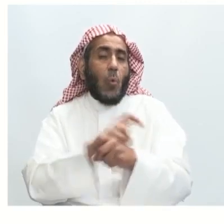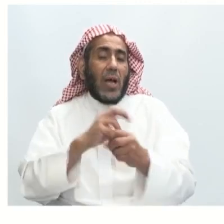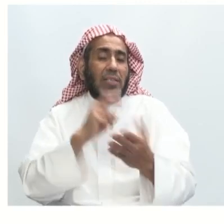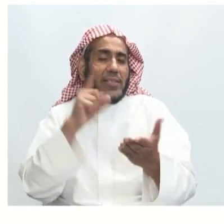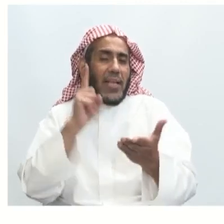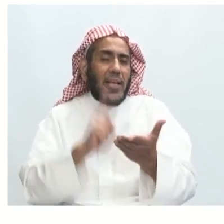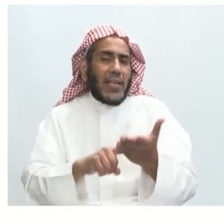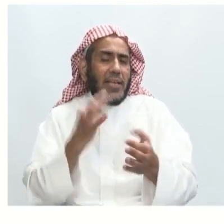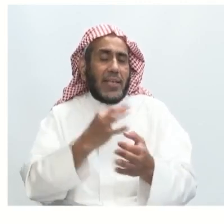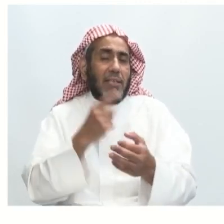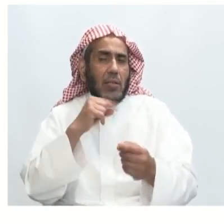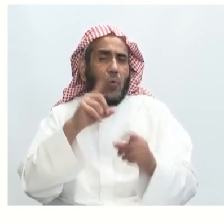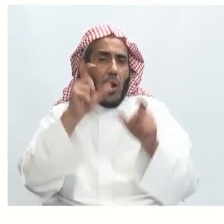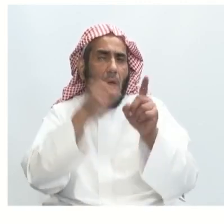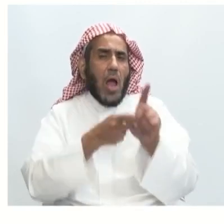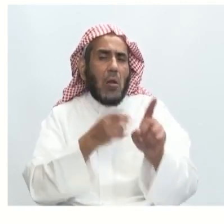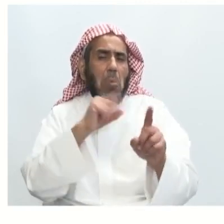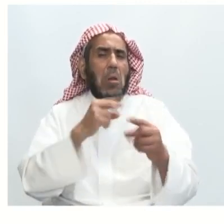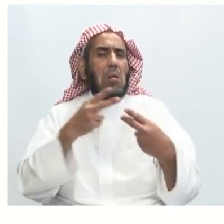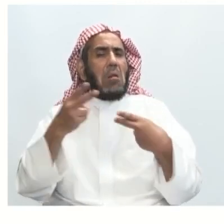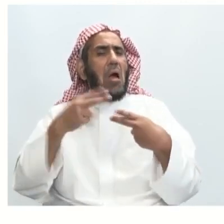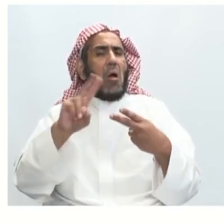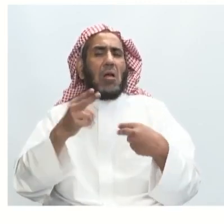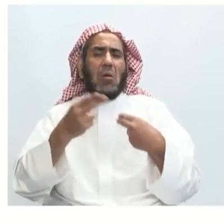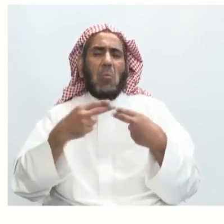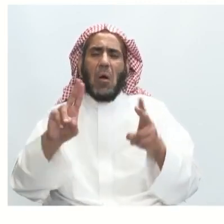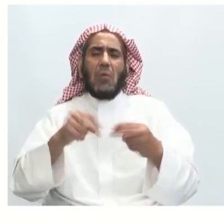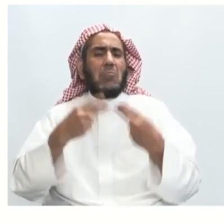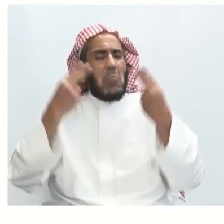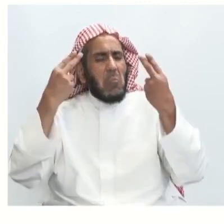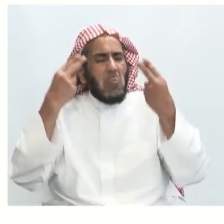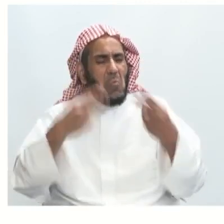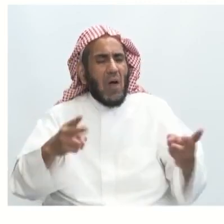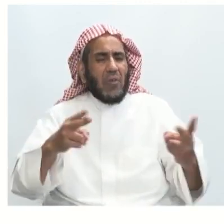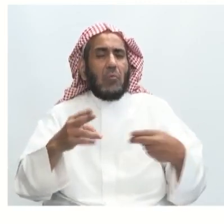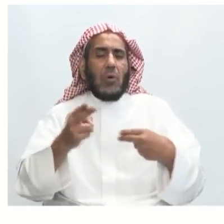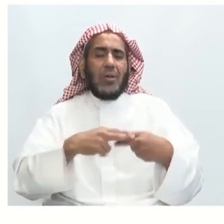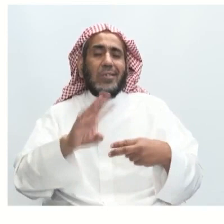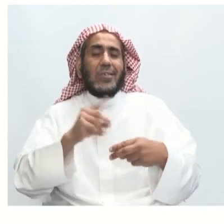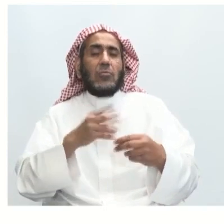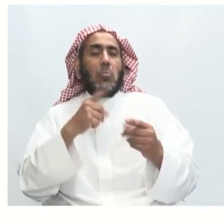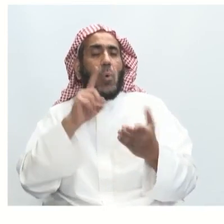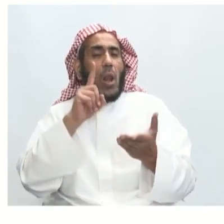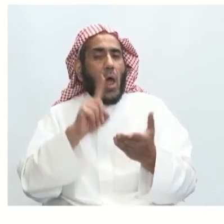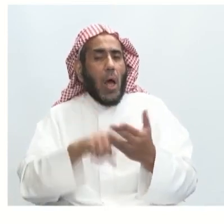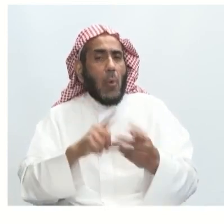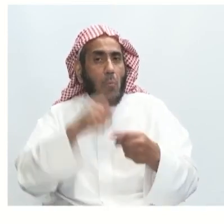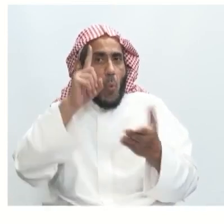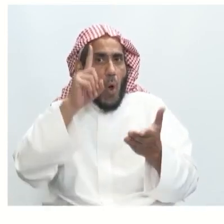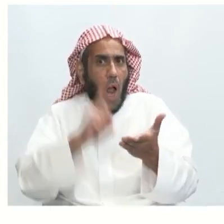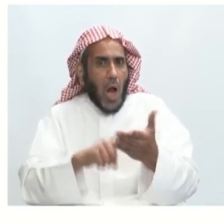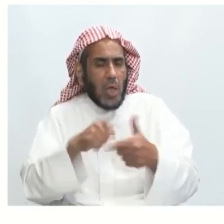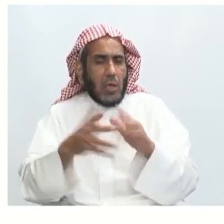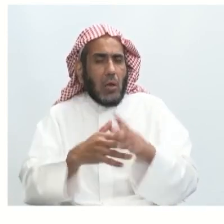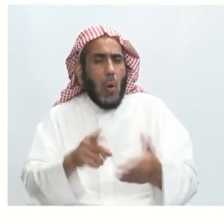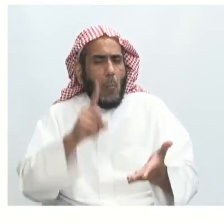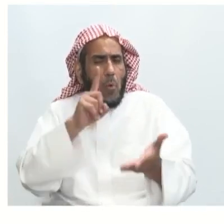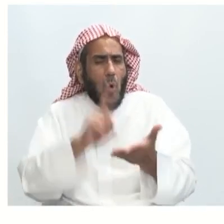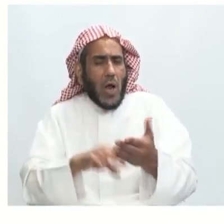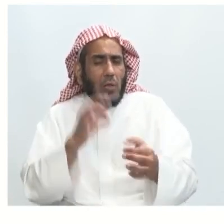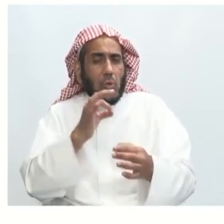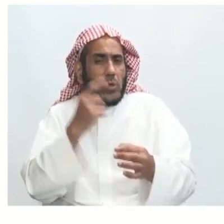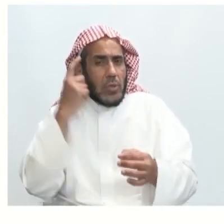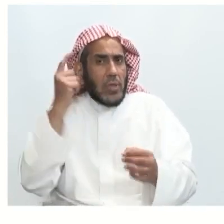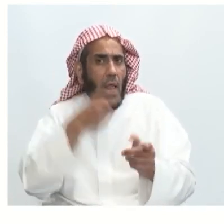تعلم من حاله انه لا يعارض او يخالف مضمونه وتلقي الخبر مؤكدا بمؤكد